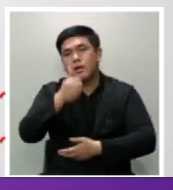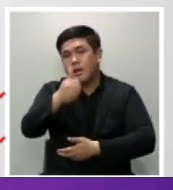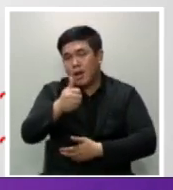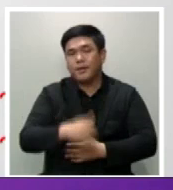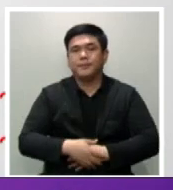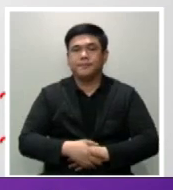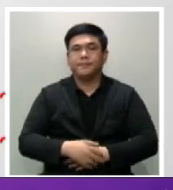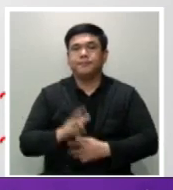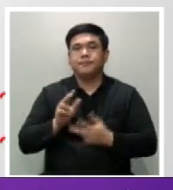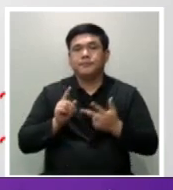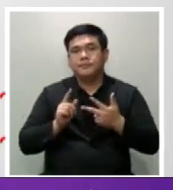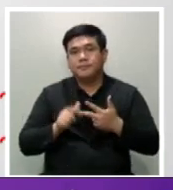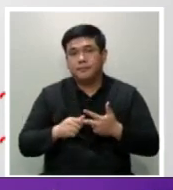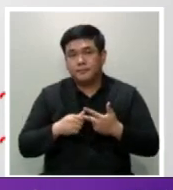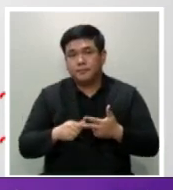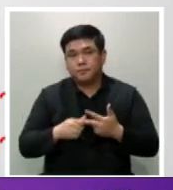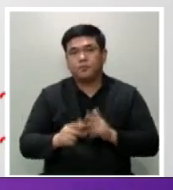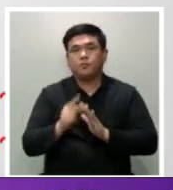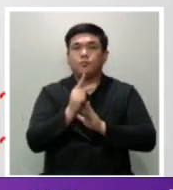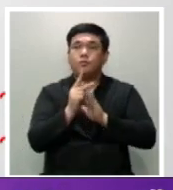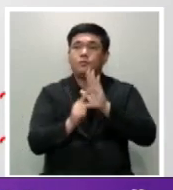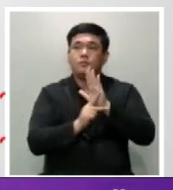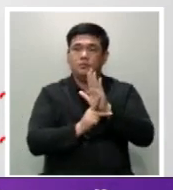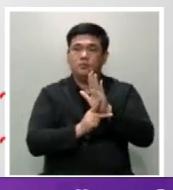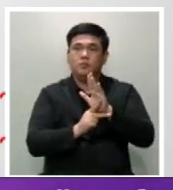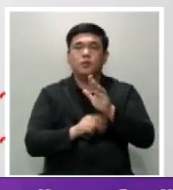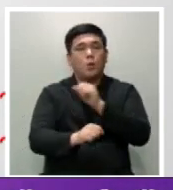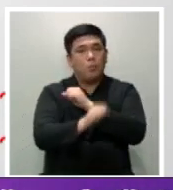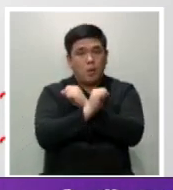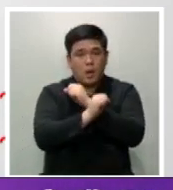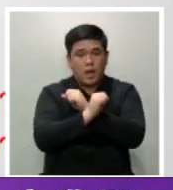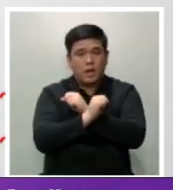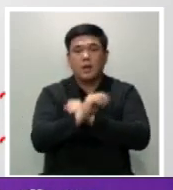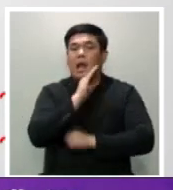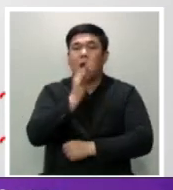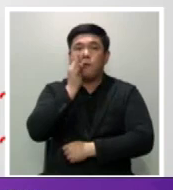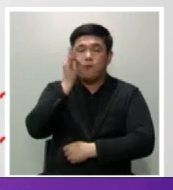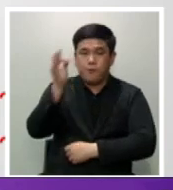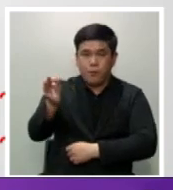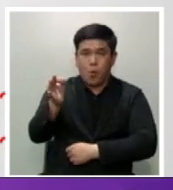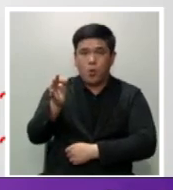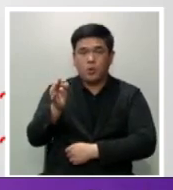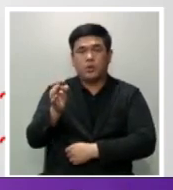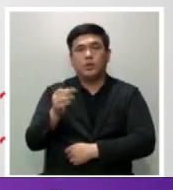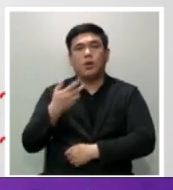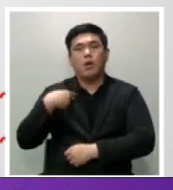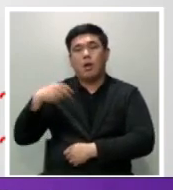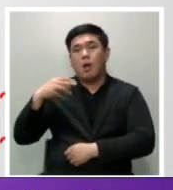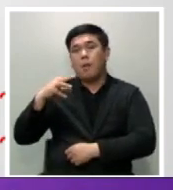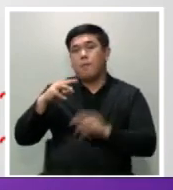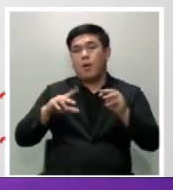ปกป้องกฎหมายไทยเพราะคดีที่เราจะฟ้องในศาลไทยมันเป็นคดีตามมาตร